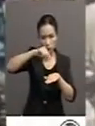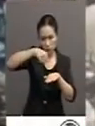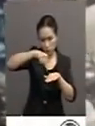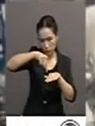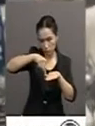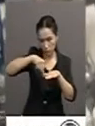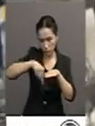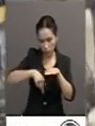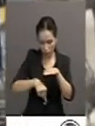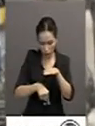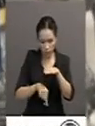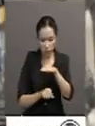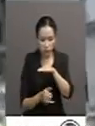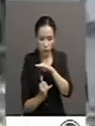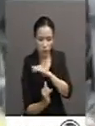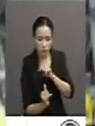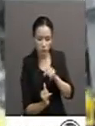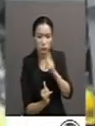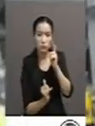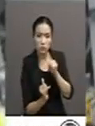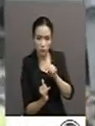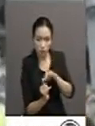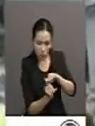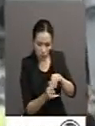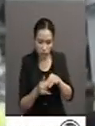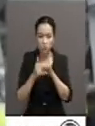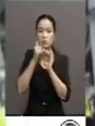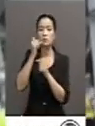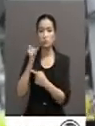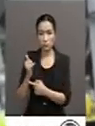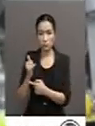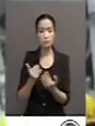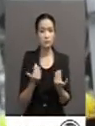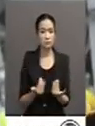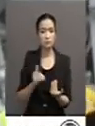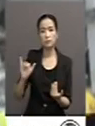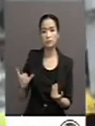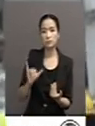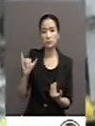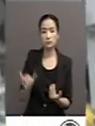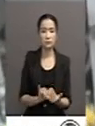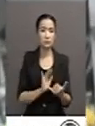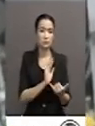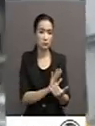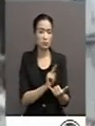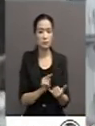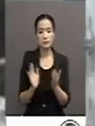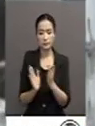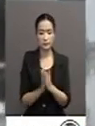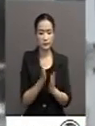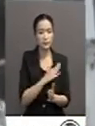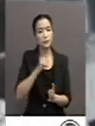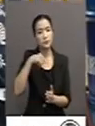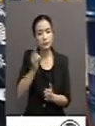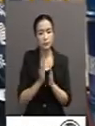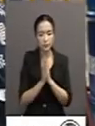นะครับเพื่อไปนำร่างของผู้เสียชีวิตออกมาซึ่งในวันนี้ครับทางญาติของผู้เสียชีวิตก็ได้นิมนต์พระสงฆ์มาสวดอัญเชิญ